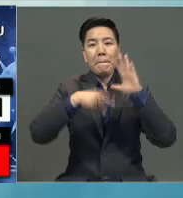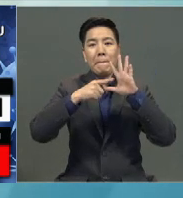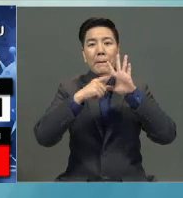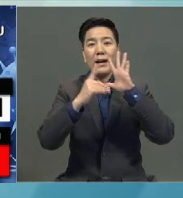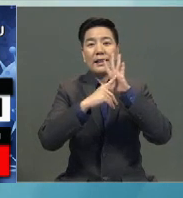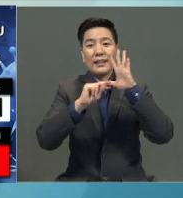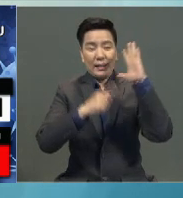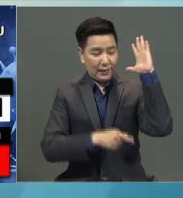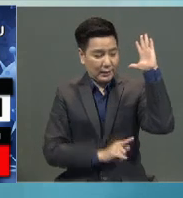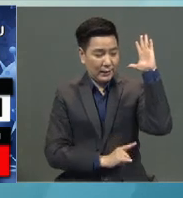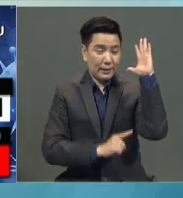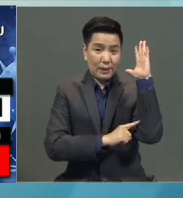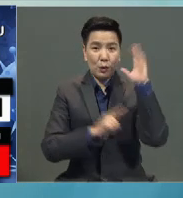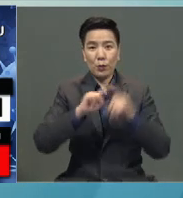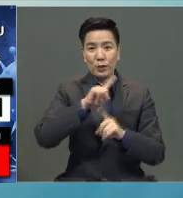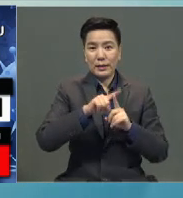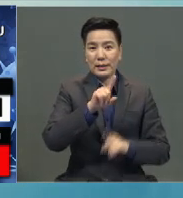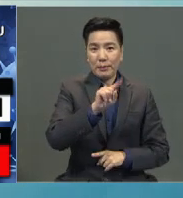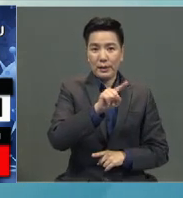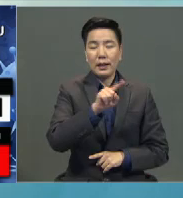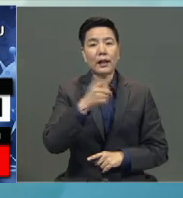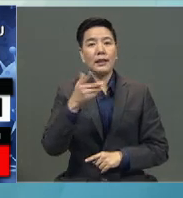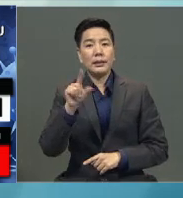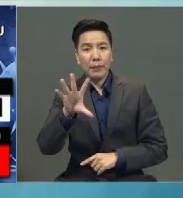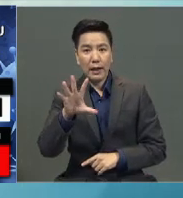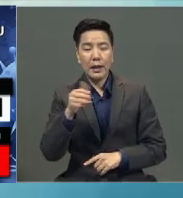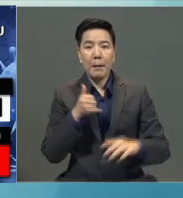ปีกลับถึงประเทศไทยอันนี้เขาไปลงเครื่องที่ทางมาเลเซียแล้วก็นั่งรถเข้ามานะครับผ่านทางด่านประดังเบซาร์เมื่อวันที่21และ 25พฤษภาคมแล้วก็เข้า